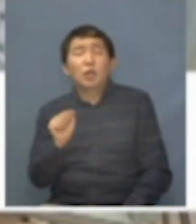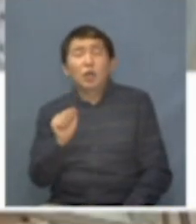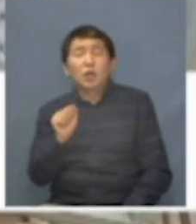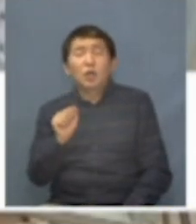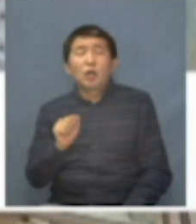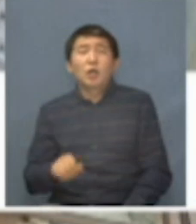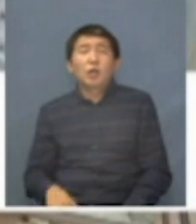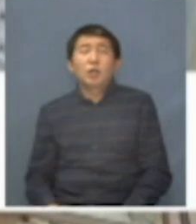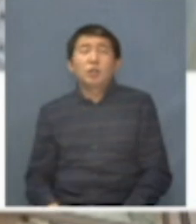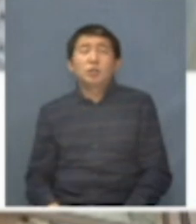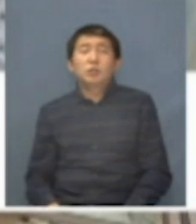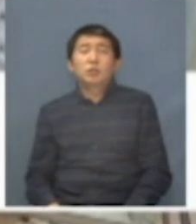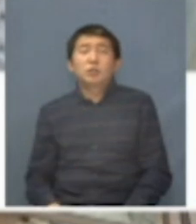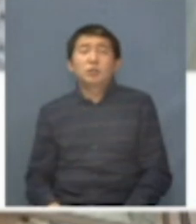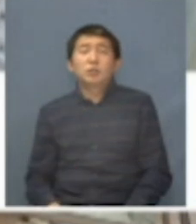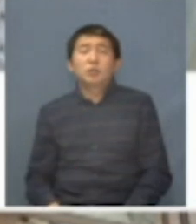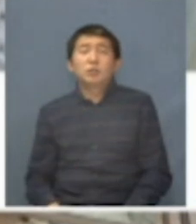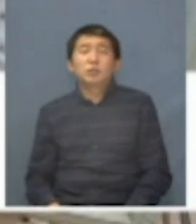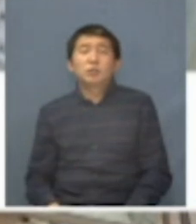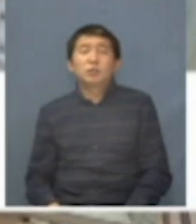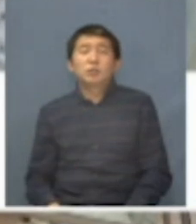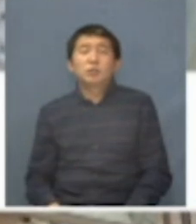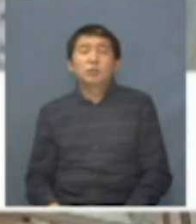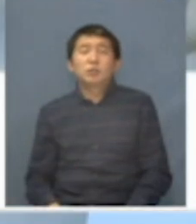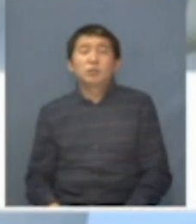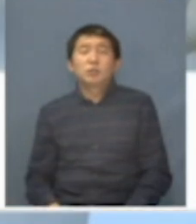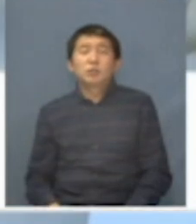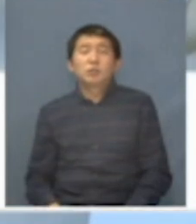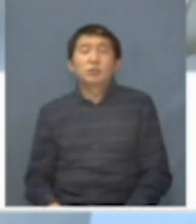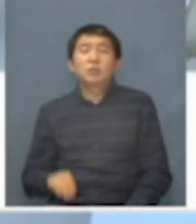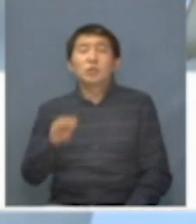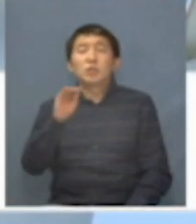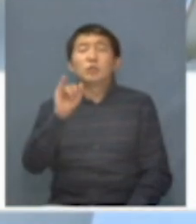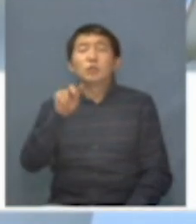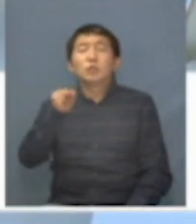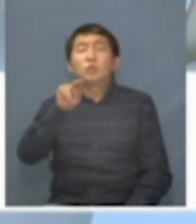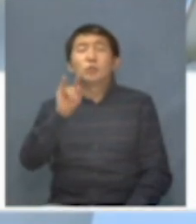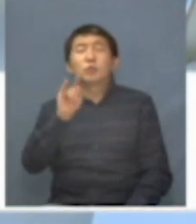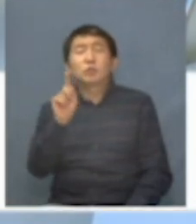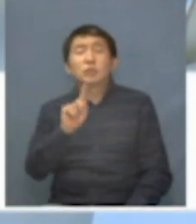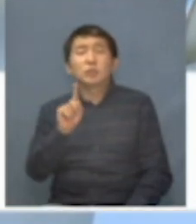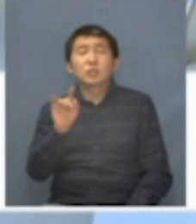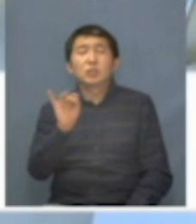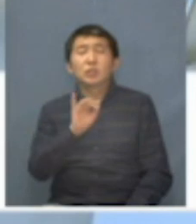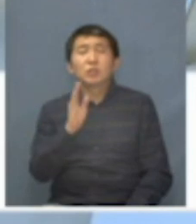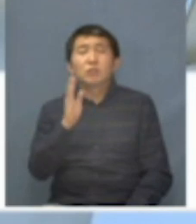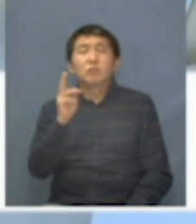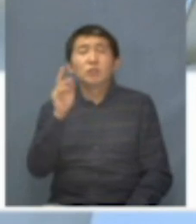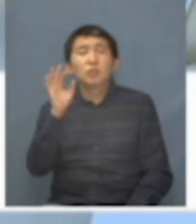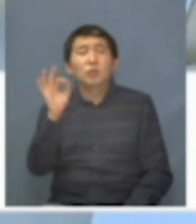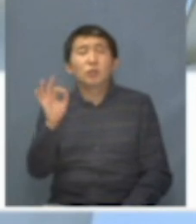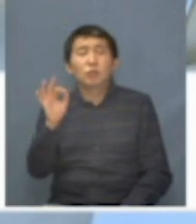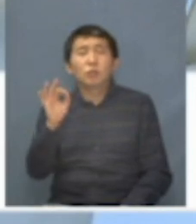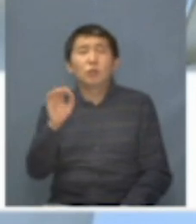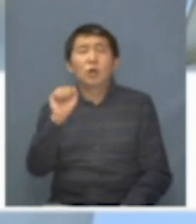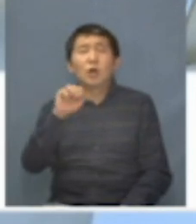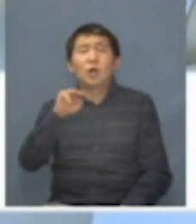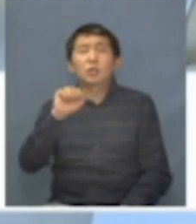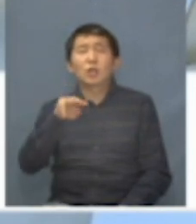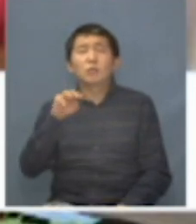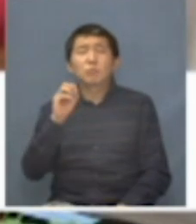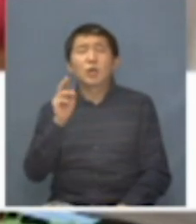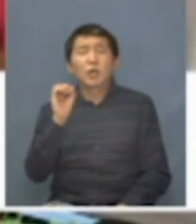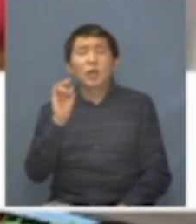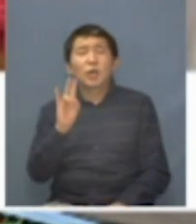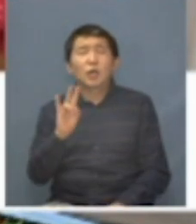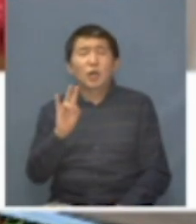Тренинг спикерлері Үйлесім қоғамдық бірлестігінің жетекшісі Жұлдыз Ақшажанова және Шығыс Қазақстан облысы бойынша Атамекен ұлттық